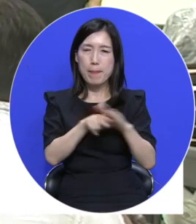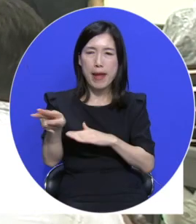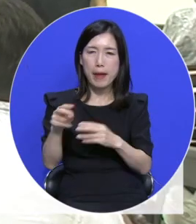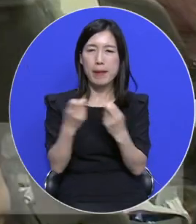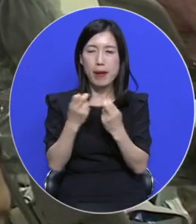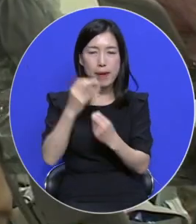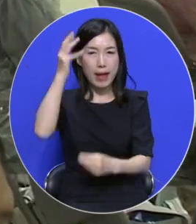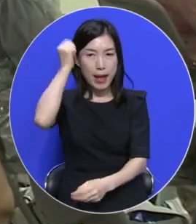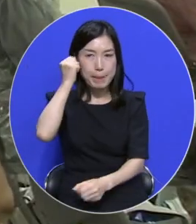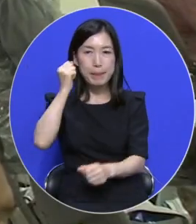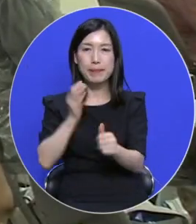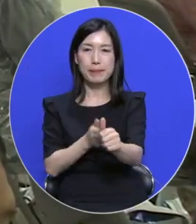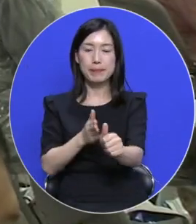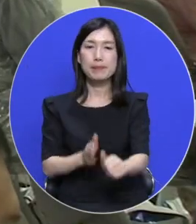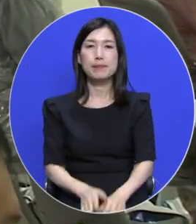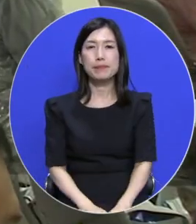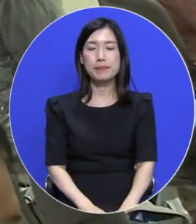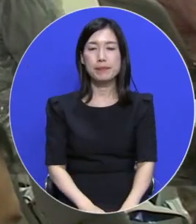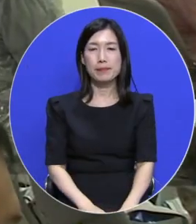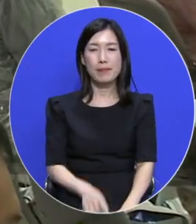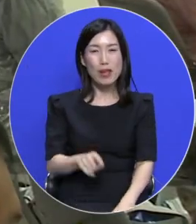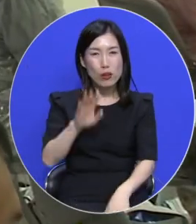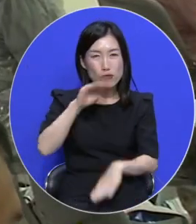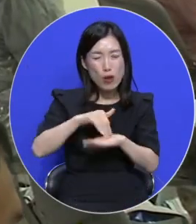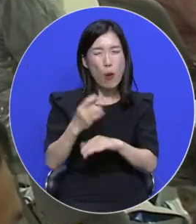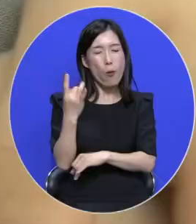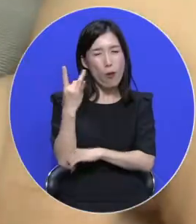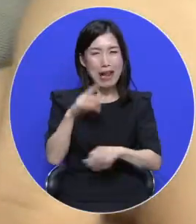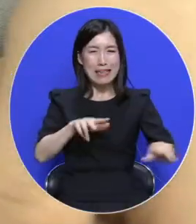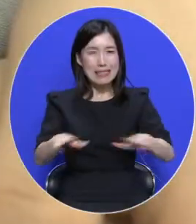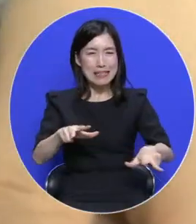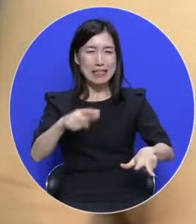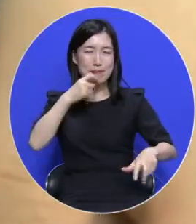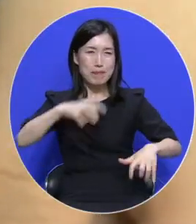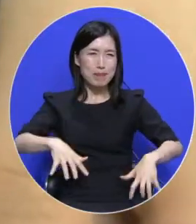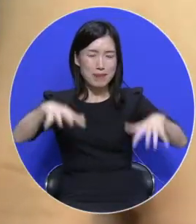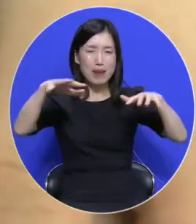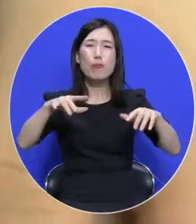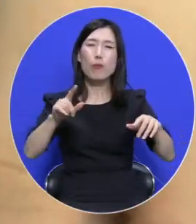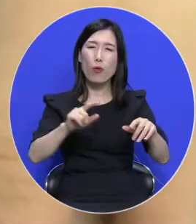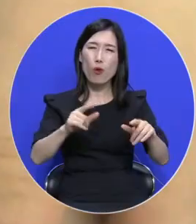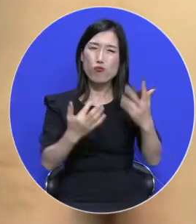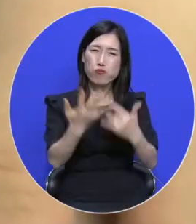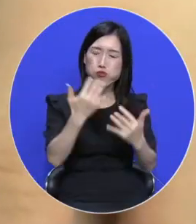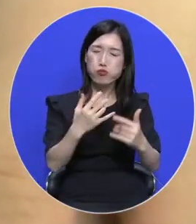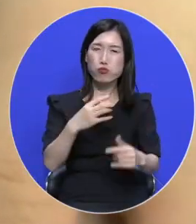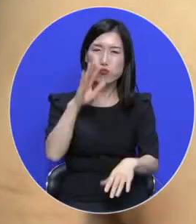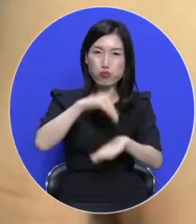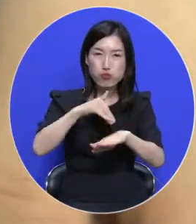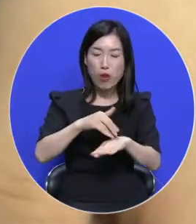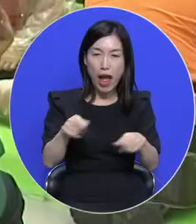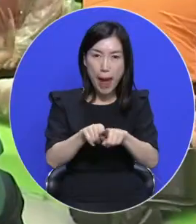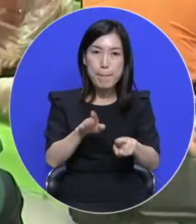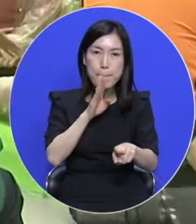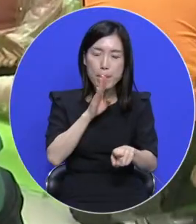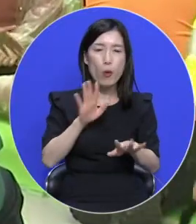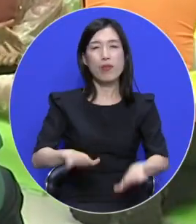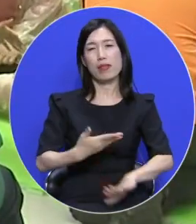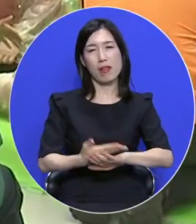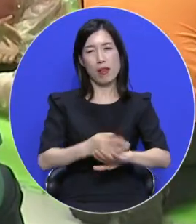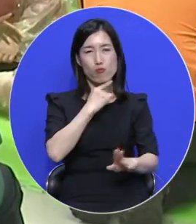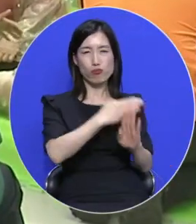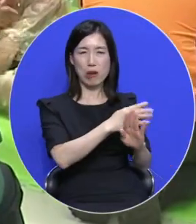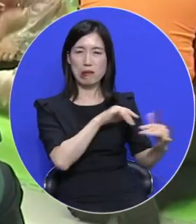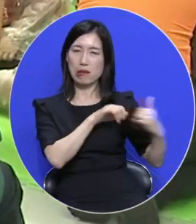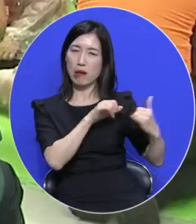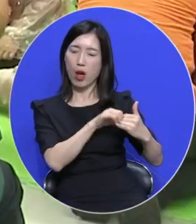중요합니다. 민방위 훈련은 주로 재난 대비로 실시해왔지만 이번에는 을지 연습과 연계한 공습 훈련으로